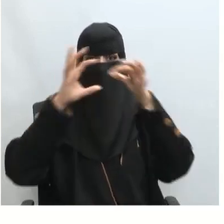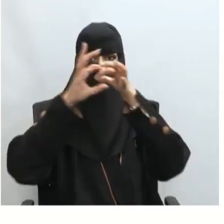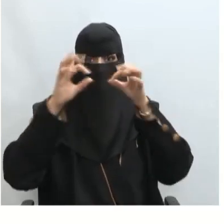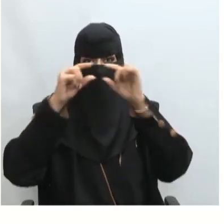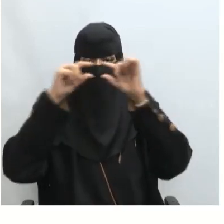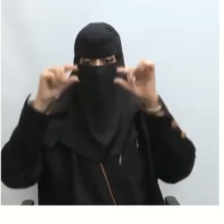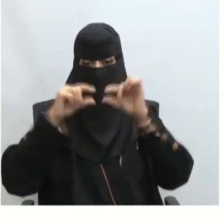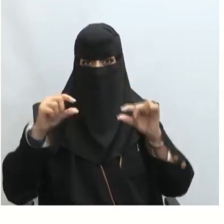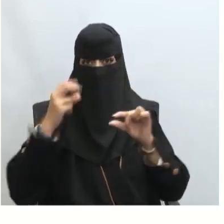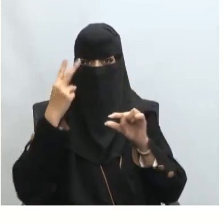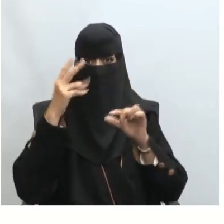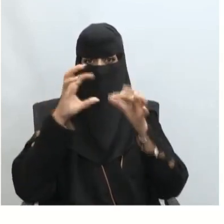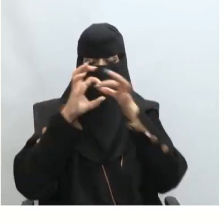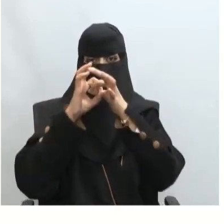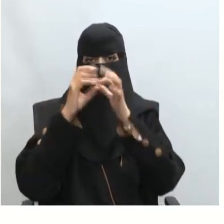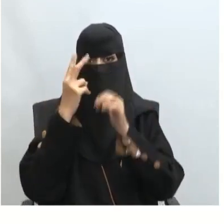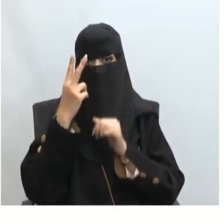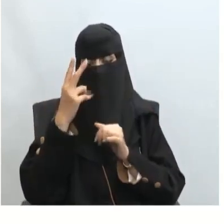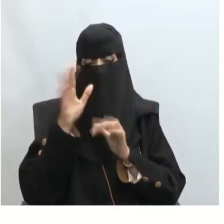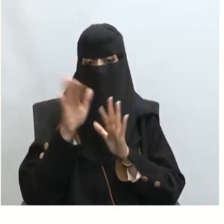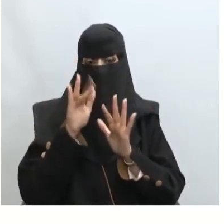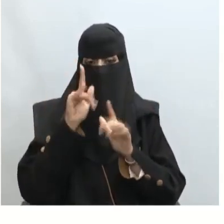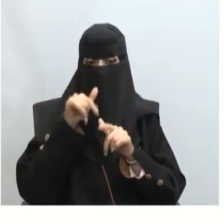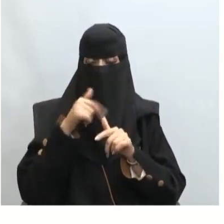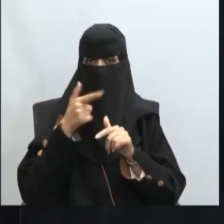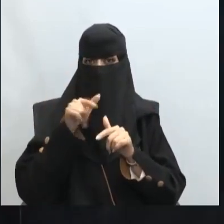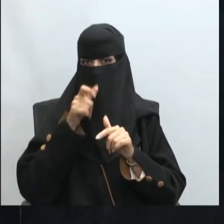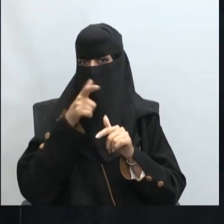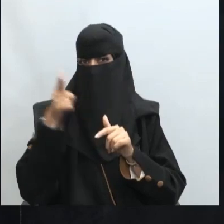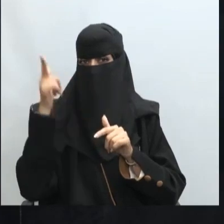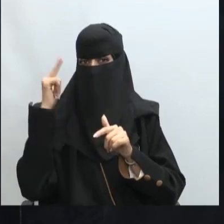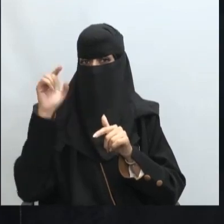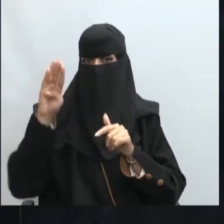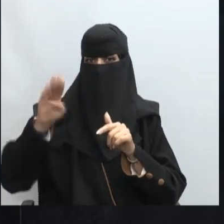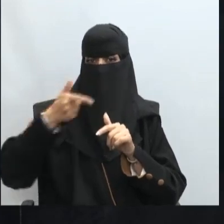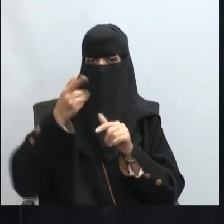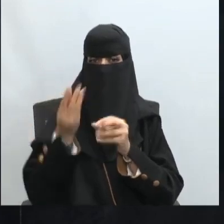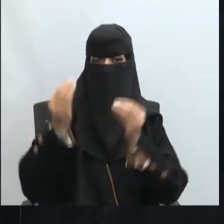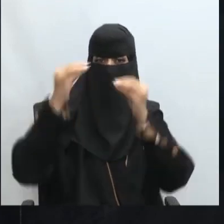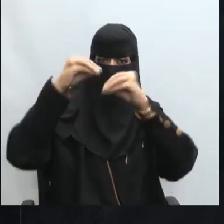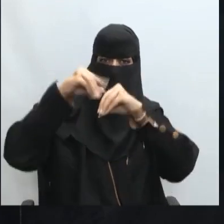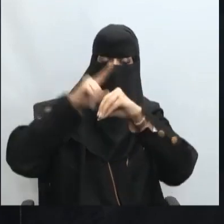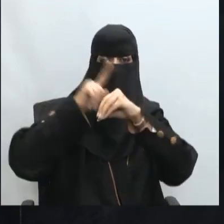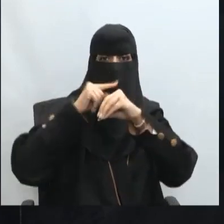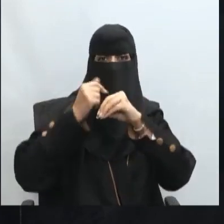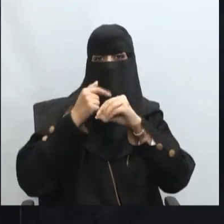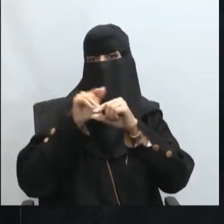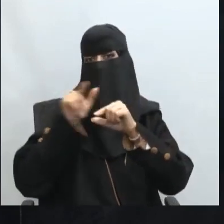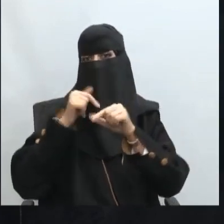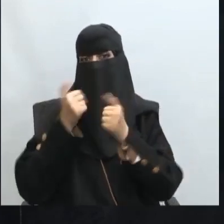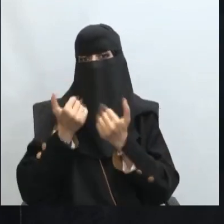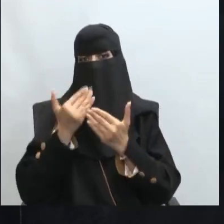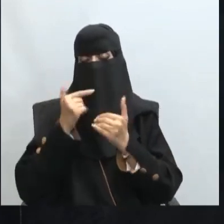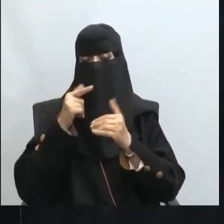الثنائيه وضع رابط الثنائيه اذا كان مشبع واصبح غير مشبع اذا ماذا حدث